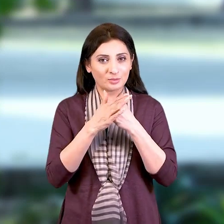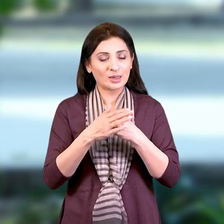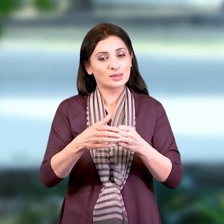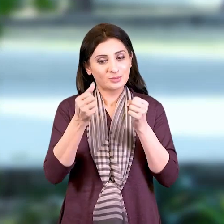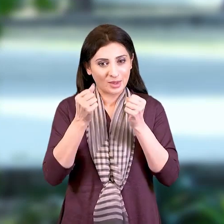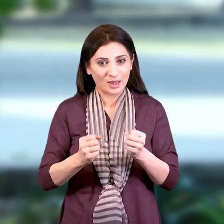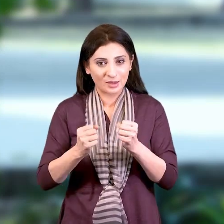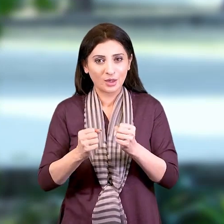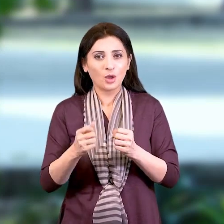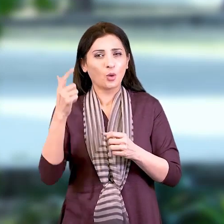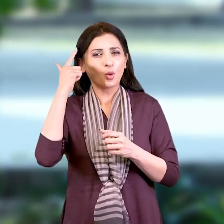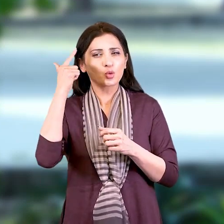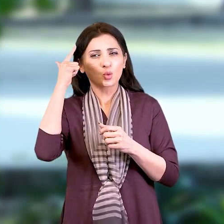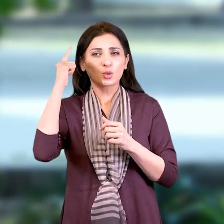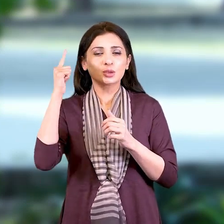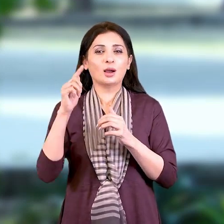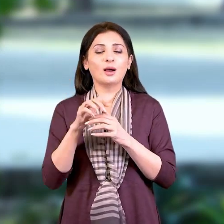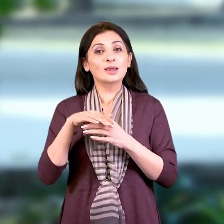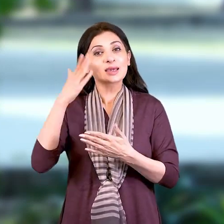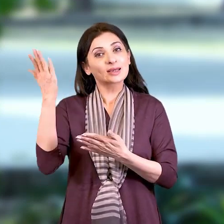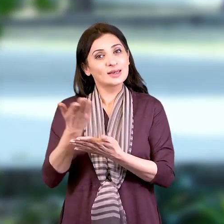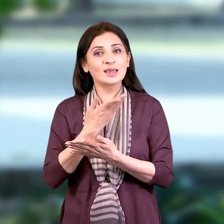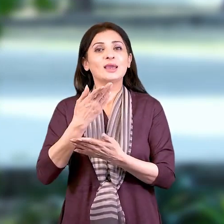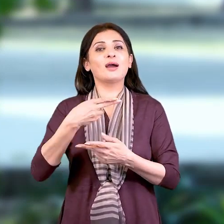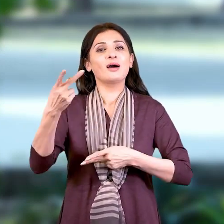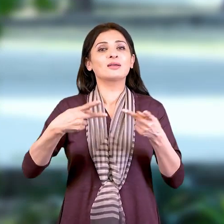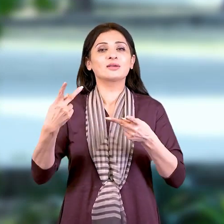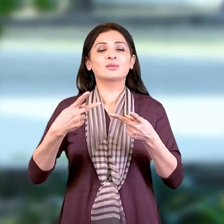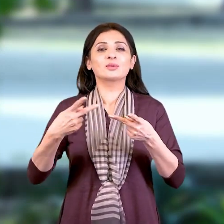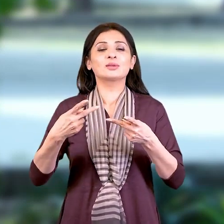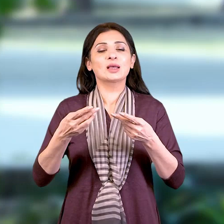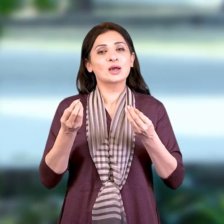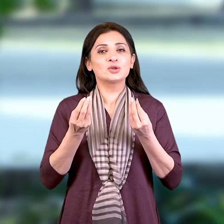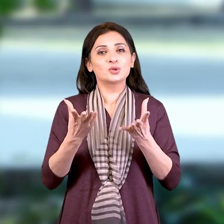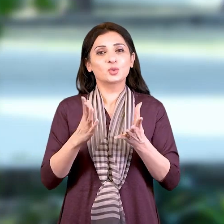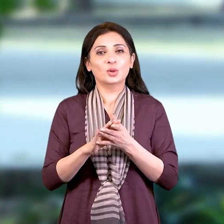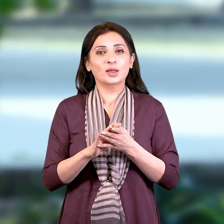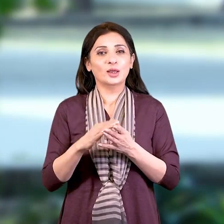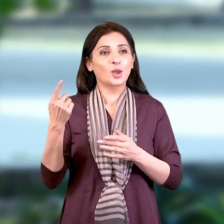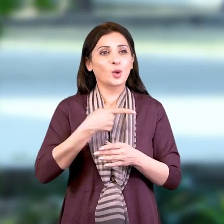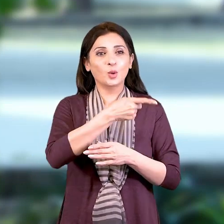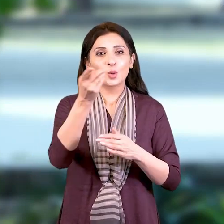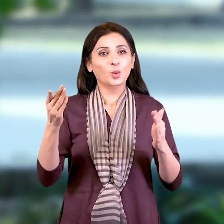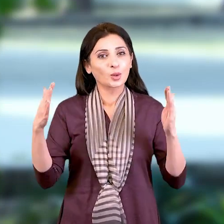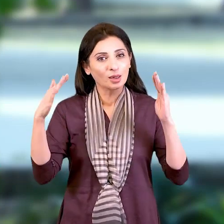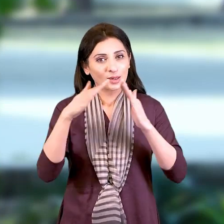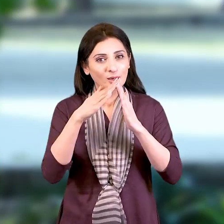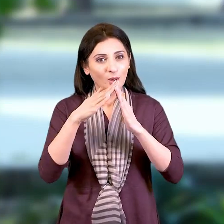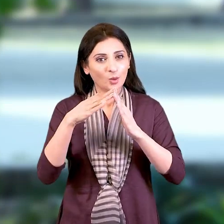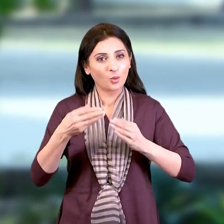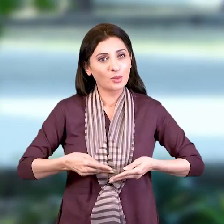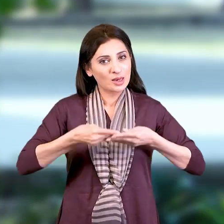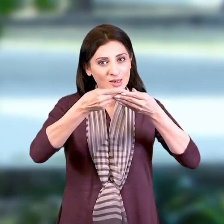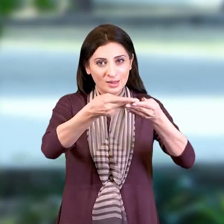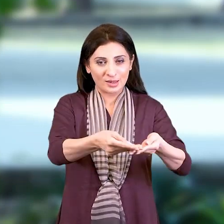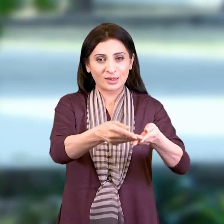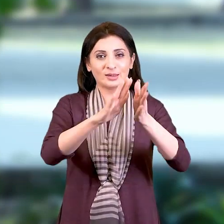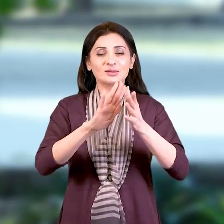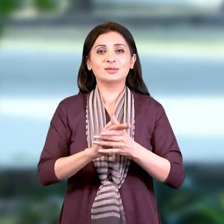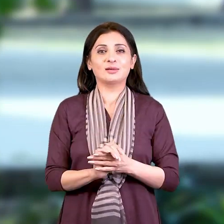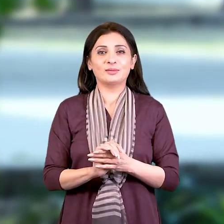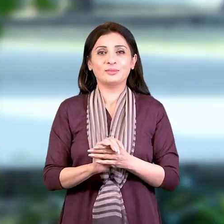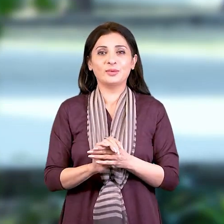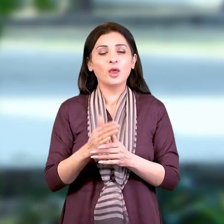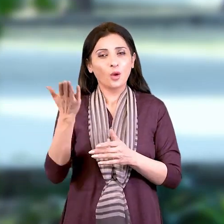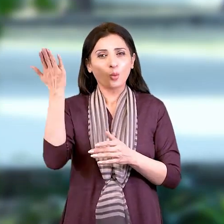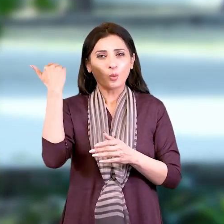of this idea कि किस तरह हम कोई एक नई चीज़, डिफरेंट चीज़ लोगों के घरों में उनके लिए अवेलेबल